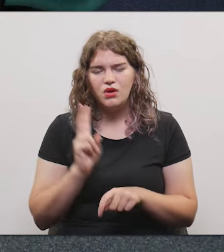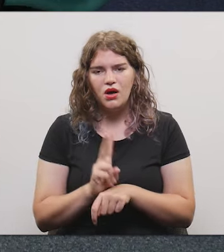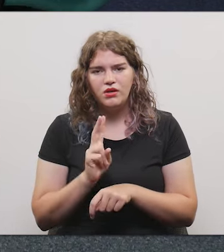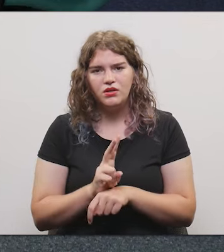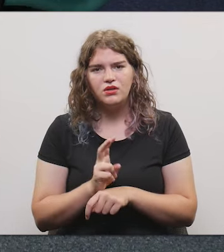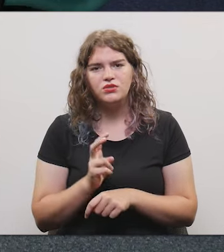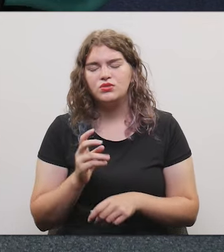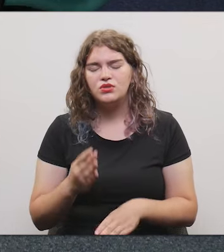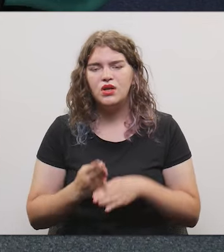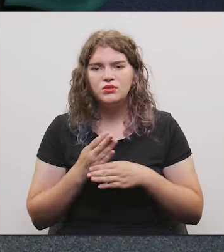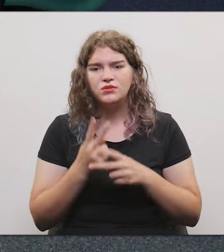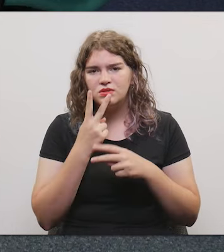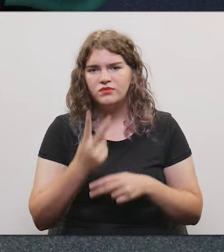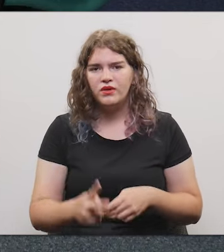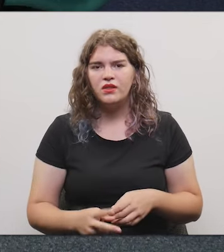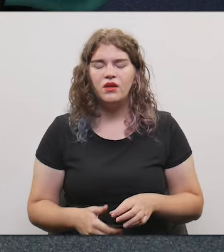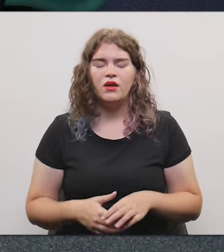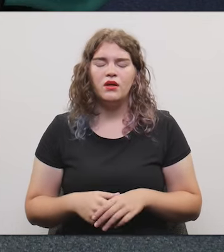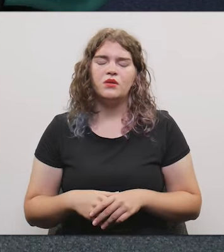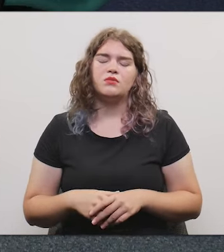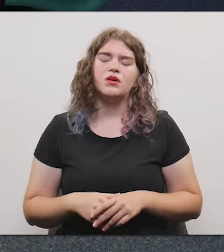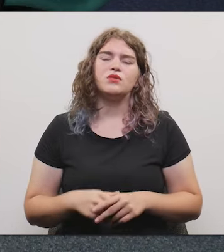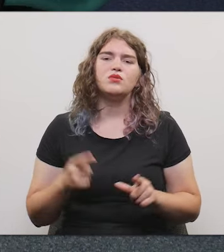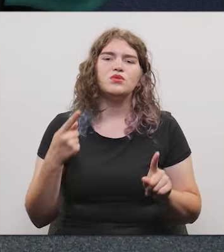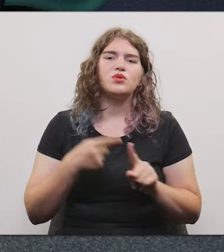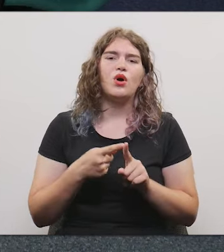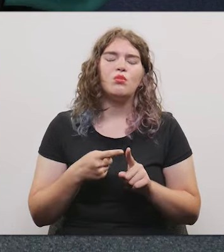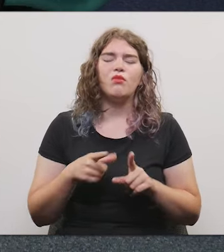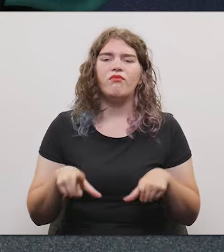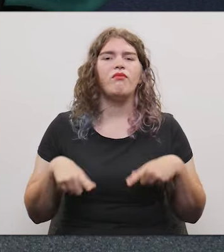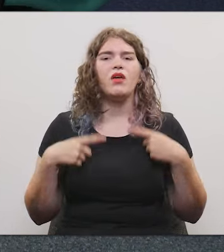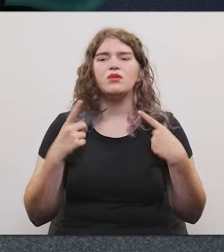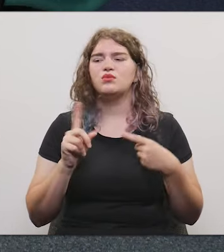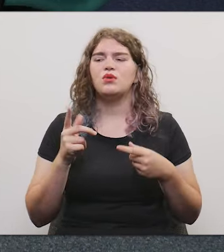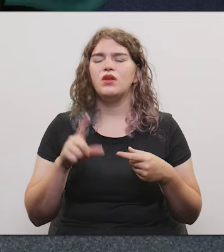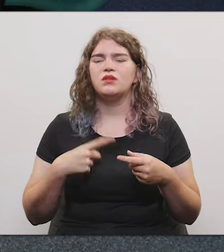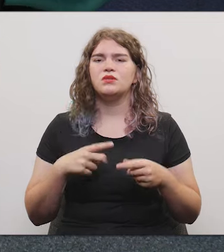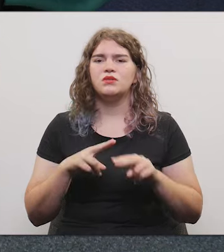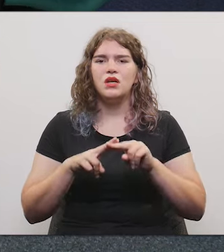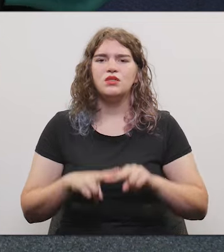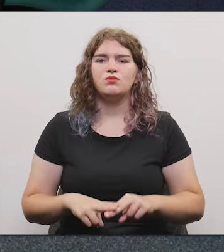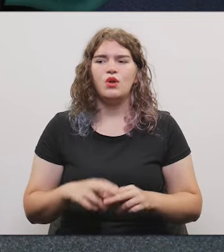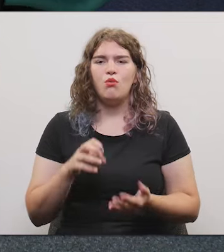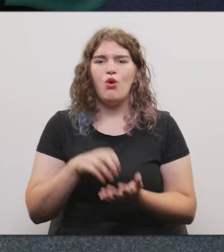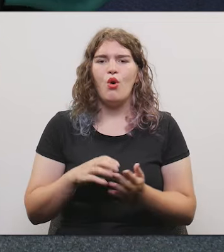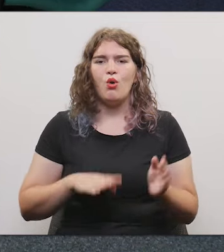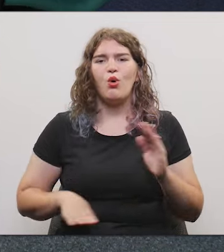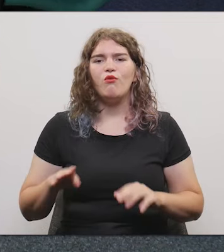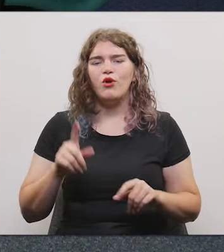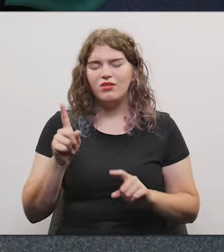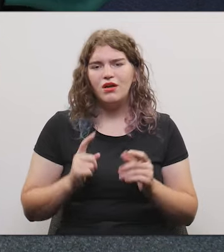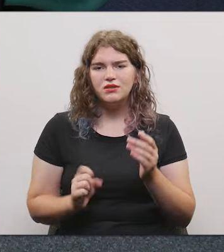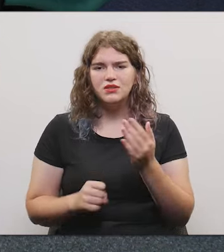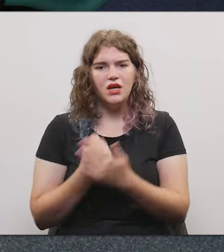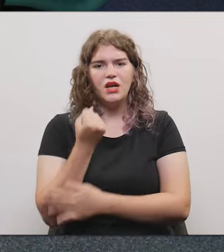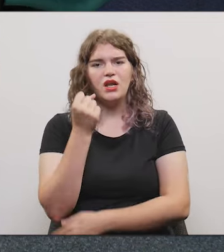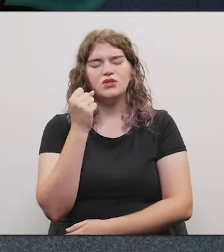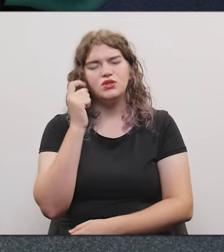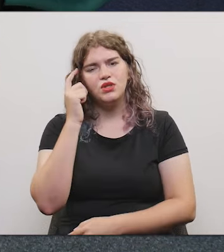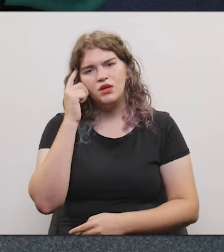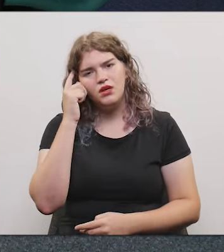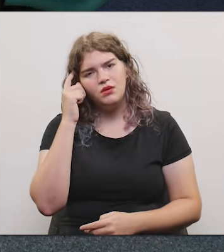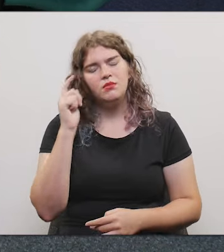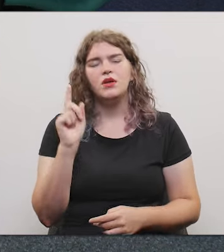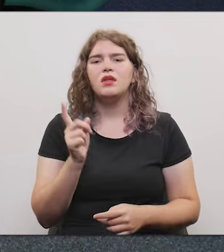Și cumva ne ajută să vedem că scopul în viața asta nu e să rămânem în zona noastră de confort, ci să